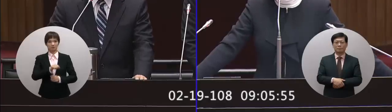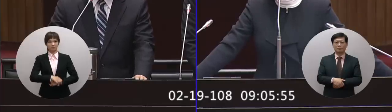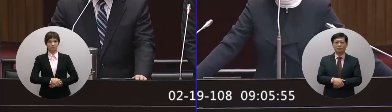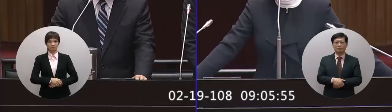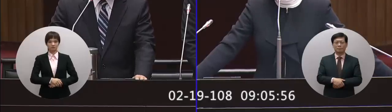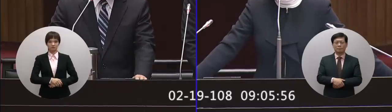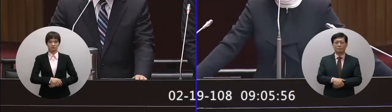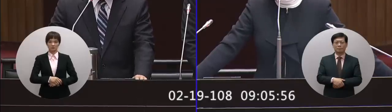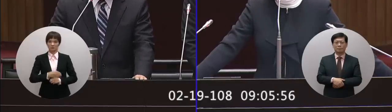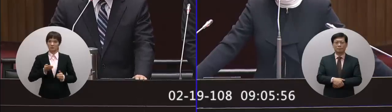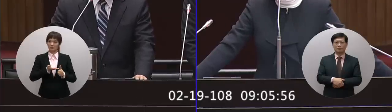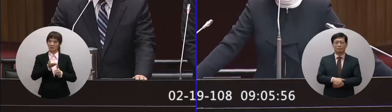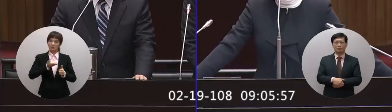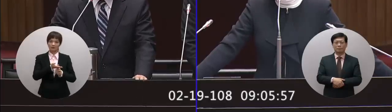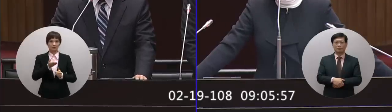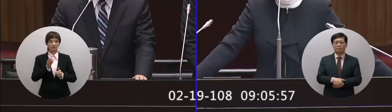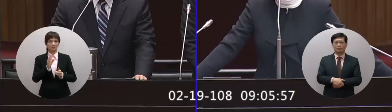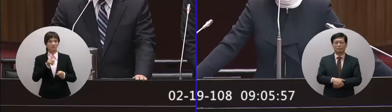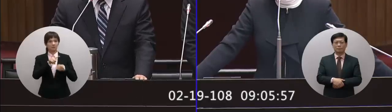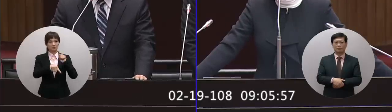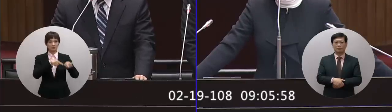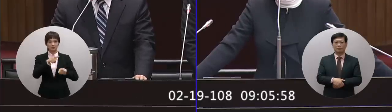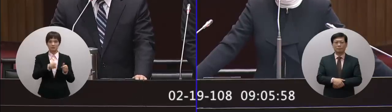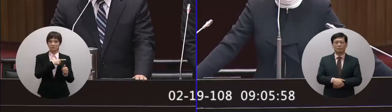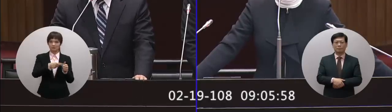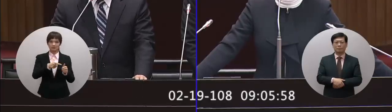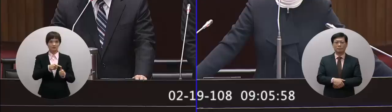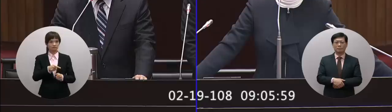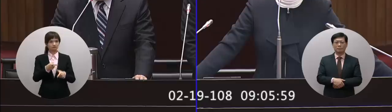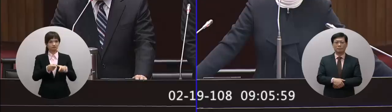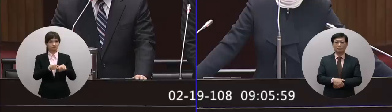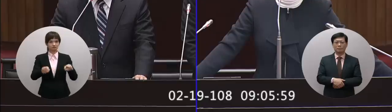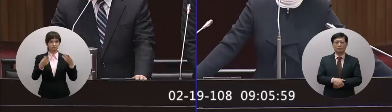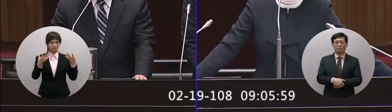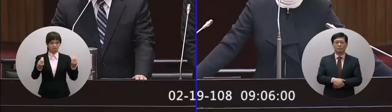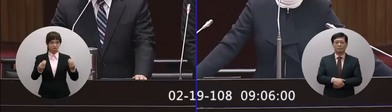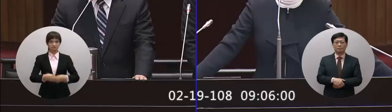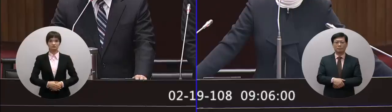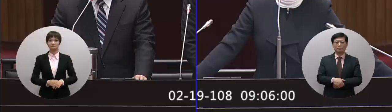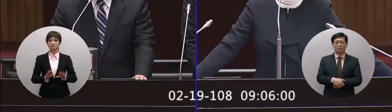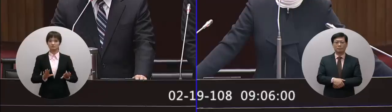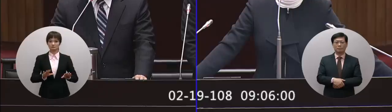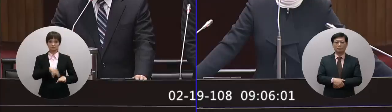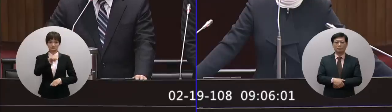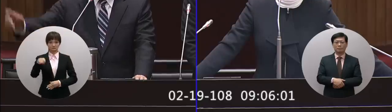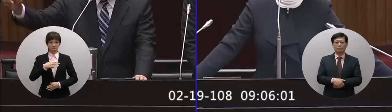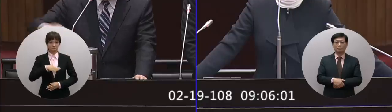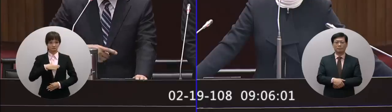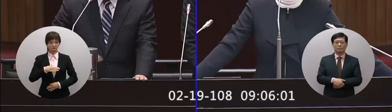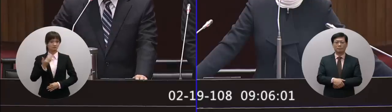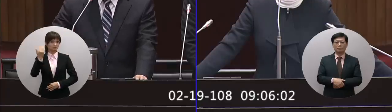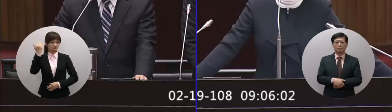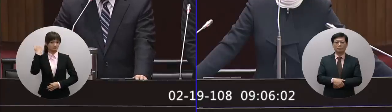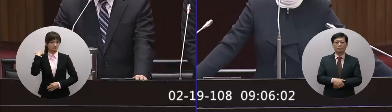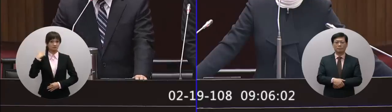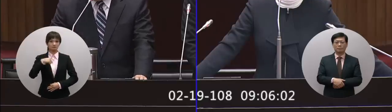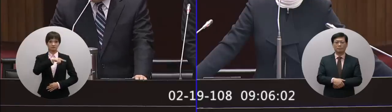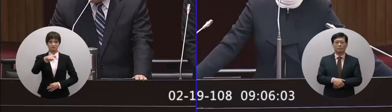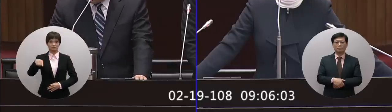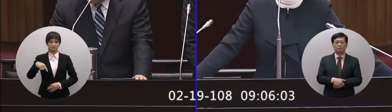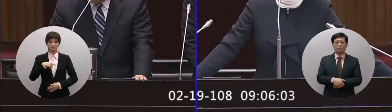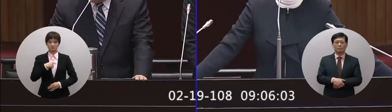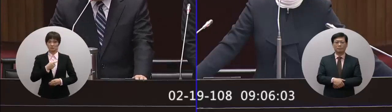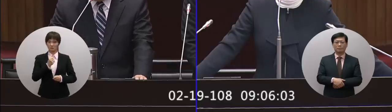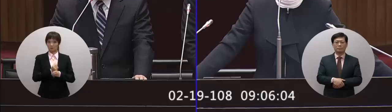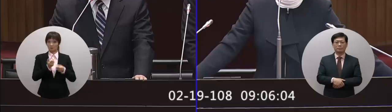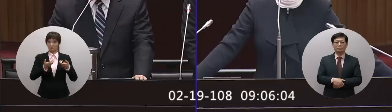杀，非常的不公。如今大家知道我们过去所做的沿路历史上都